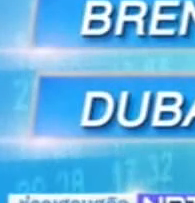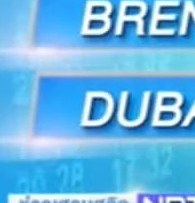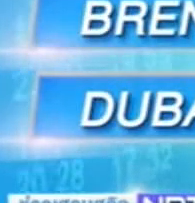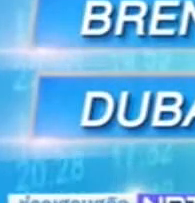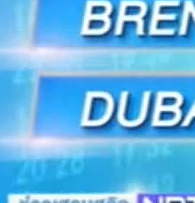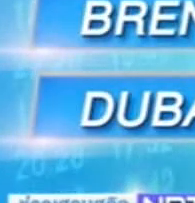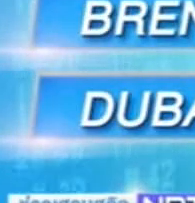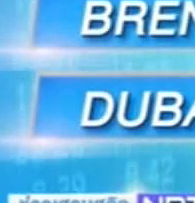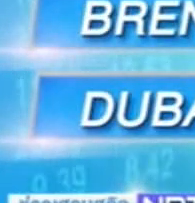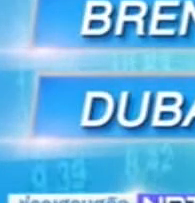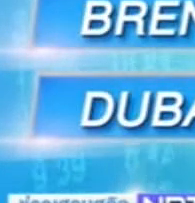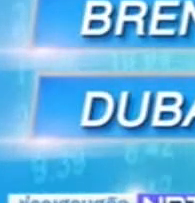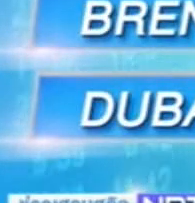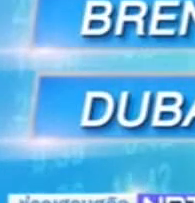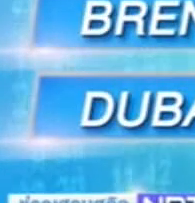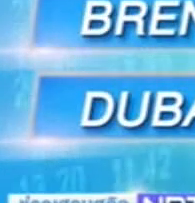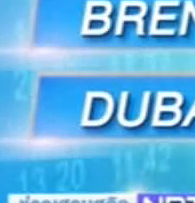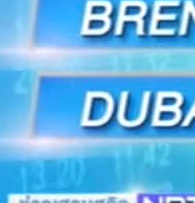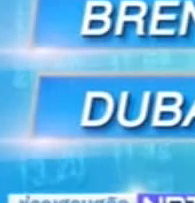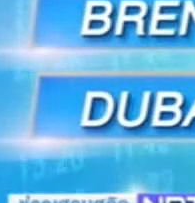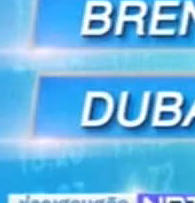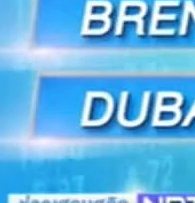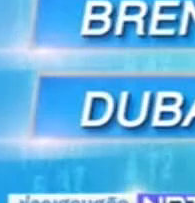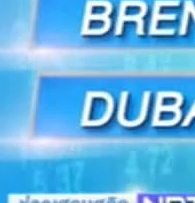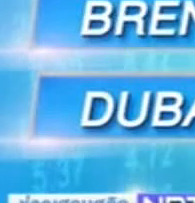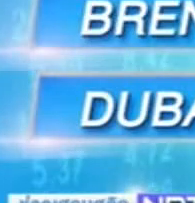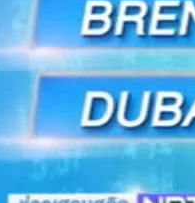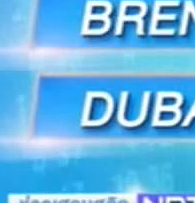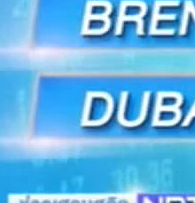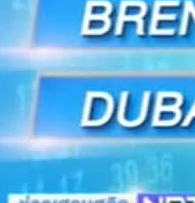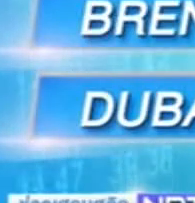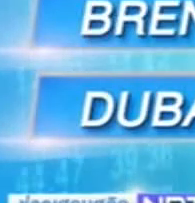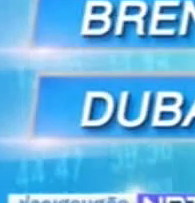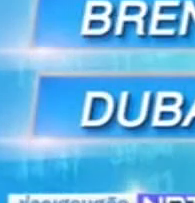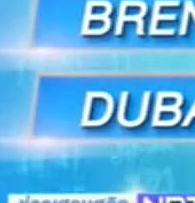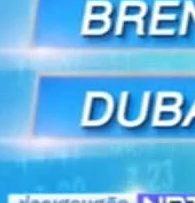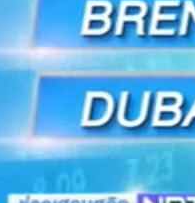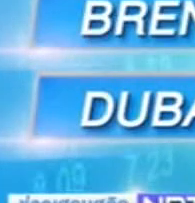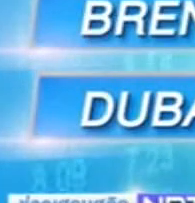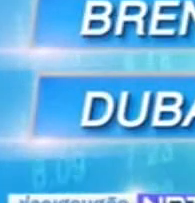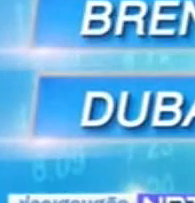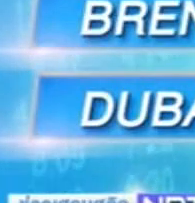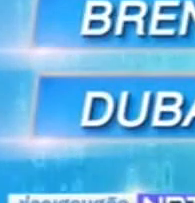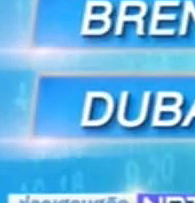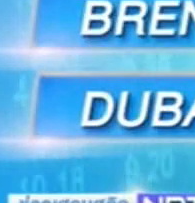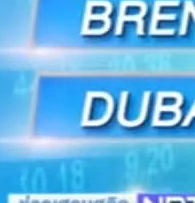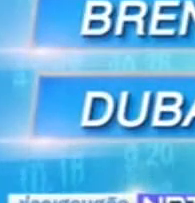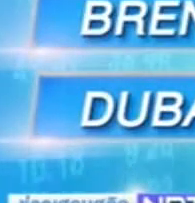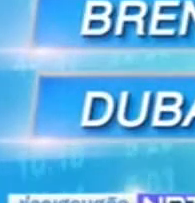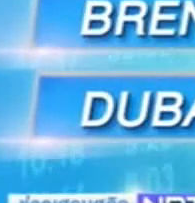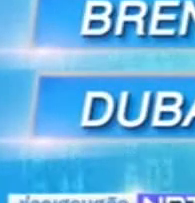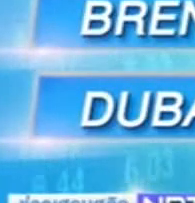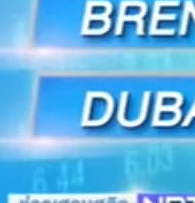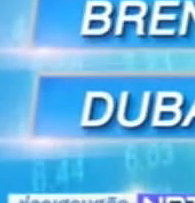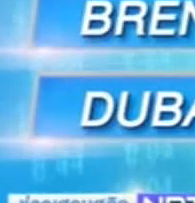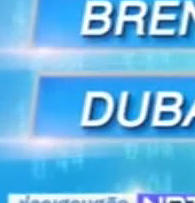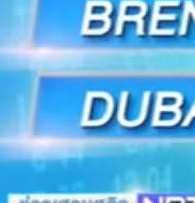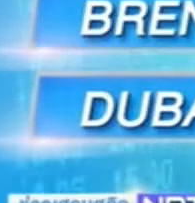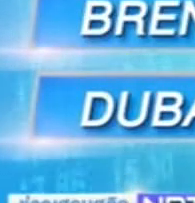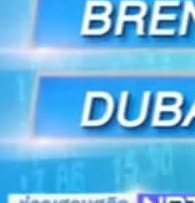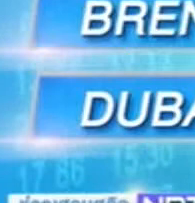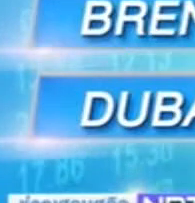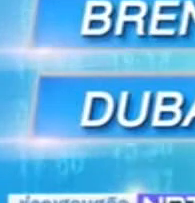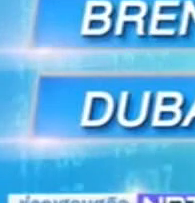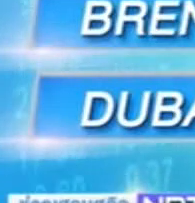51 cmปิดที่ 9 13เหรียญ 96 cmต่อบาร์เรลส่วนรนด์ตลาดลอนดอนนะคะงวดส่งมอบเดือนเดียวกันเพิ่มขึ้นไป